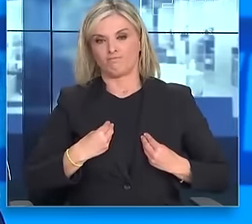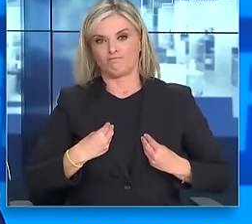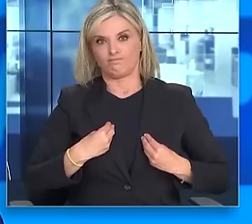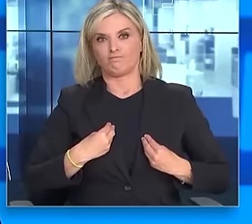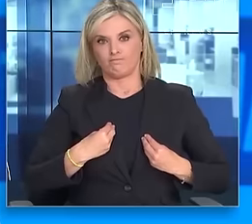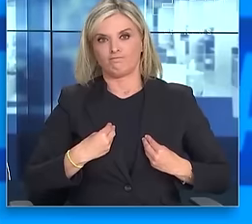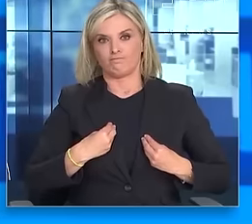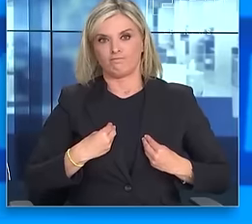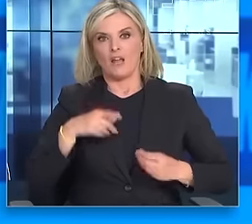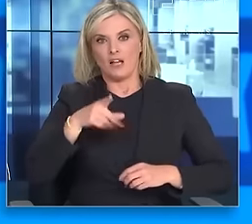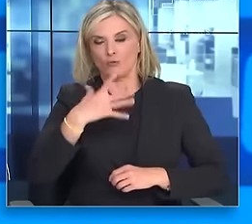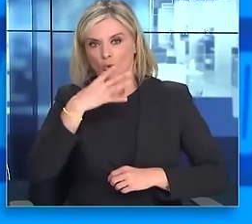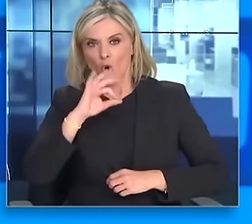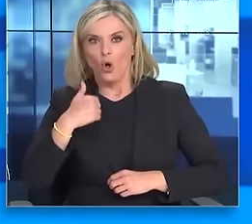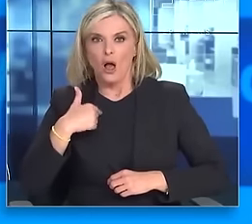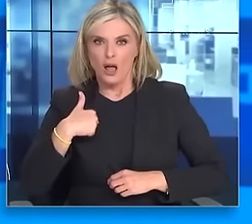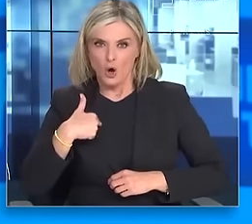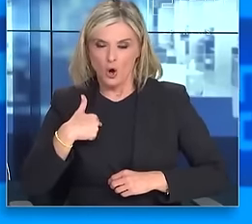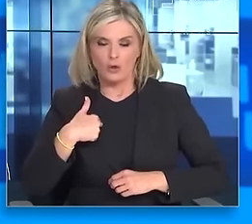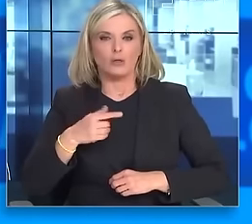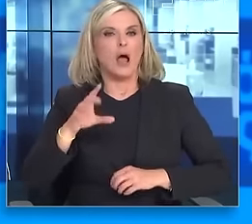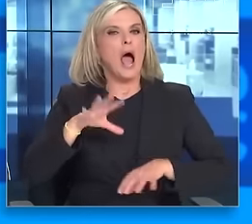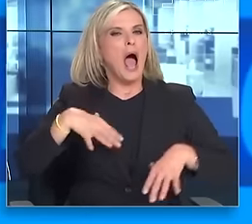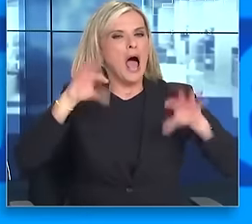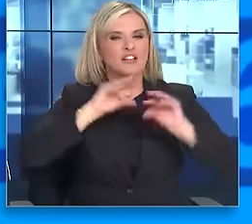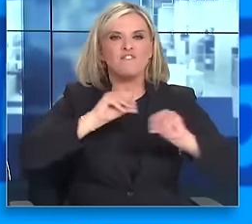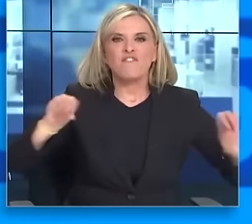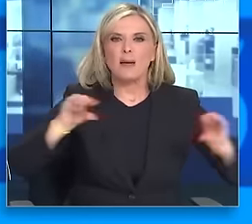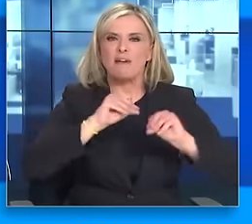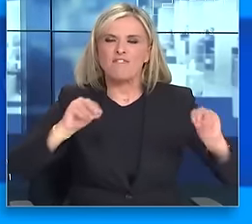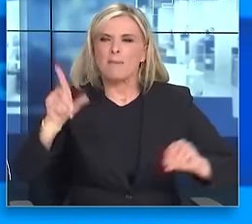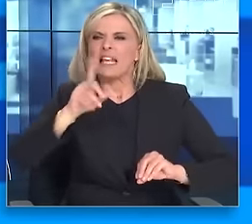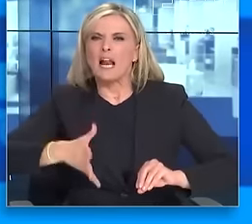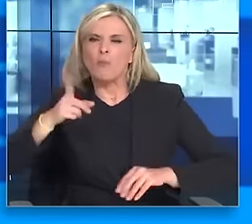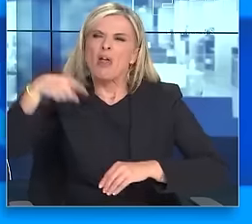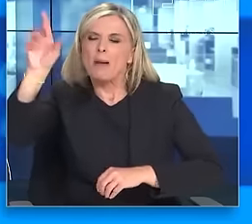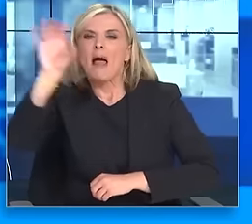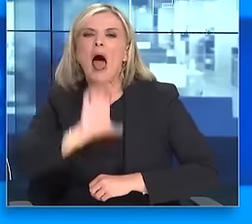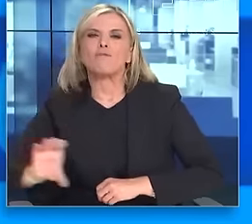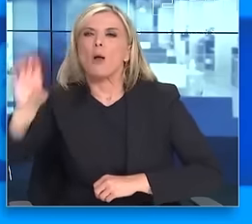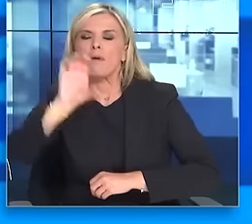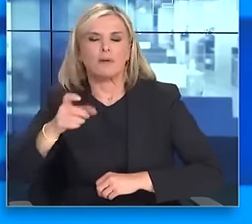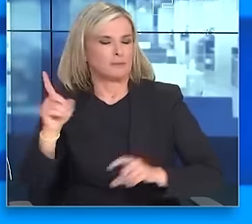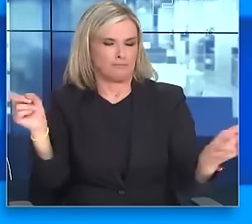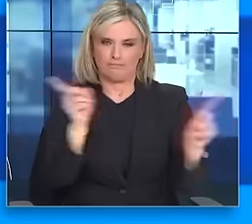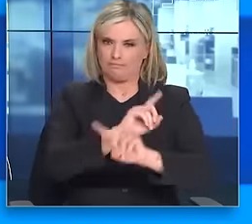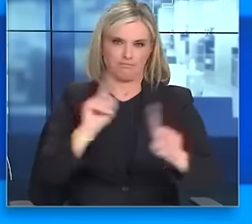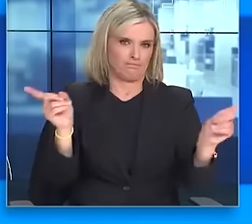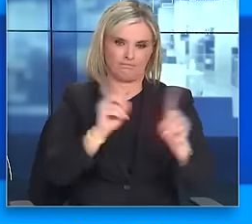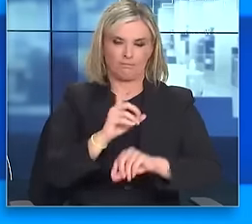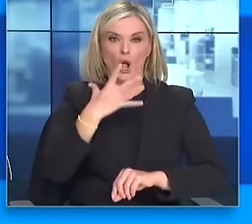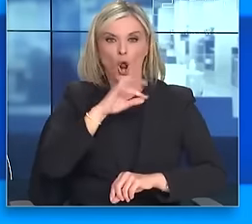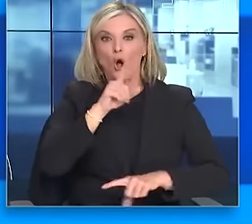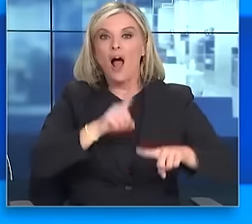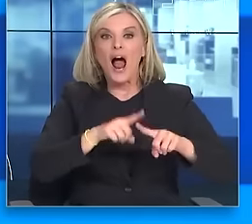στιγμή οποιοδήποτε σενάριο με ήθελε να μετακινούμε στην Ευρώπη. Δεν πρόκειται να γίνει αυτό, διότι τιμώ την εμπιστοσύνη με την οποία με περιέβαλαν οι